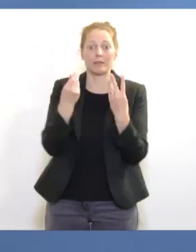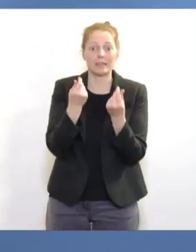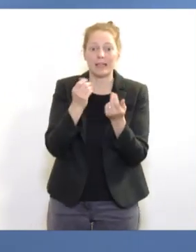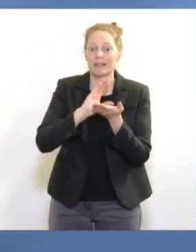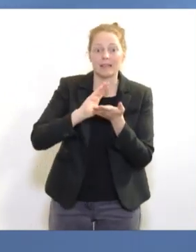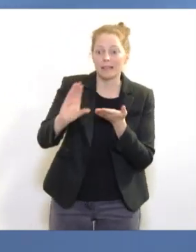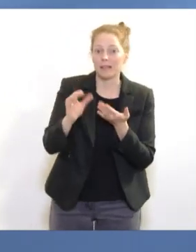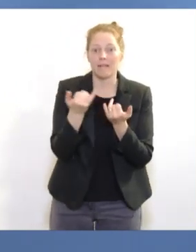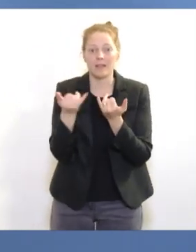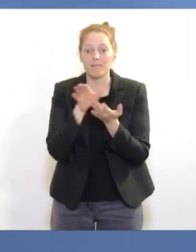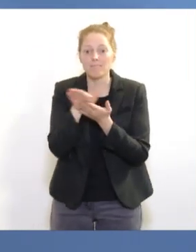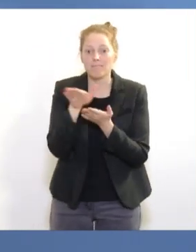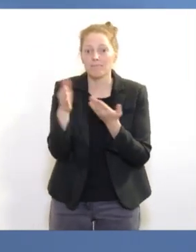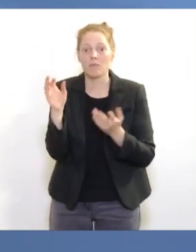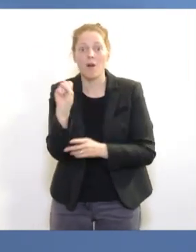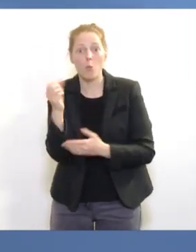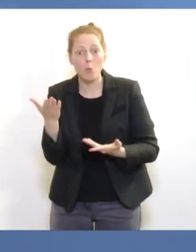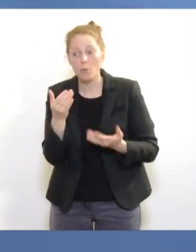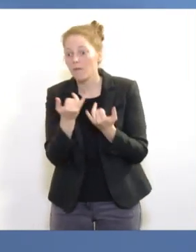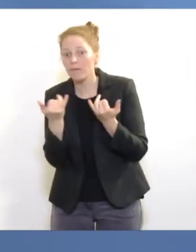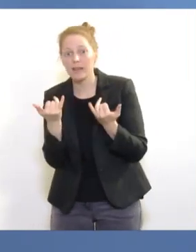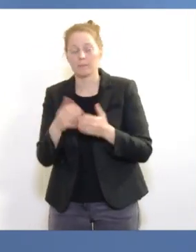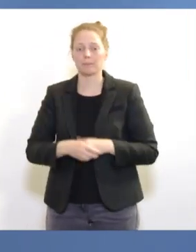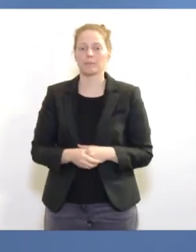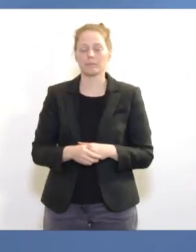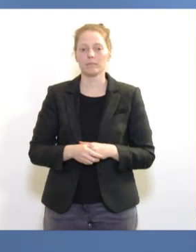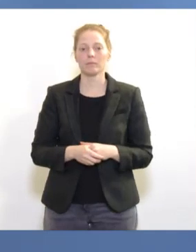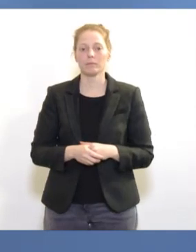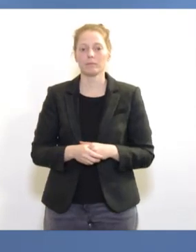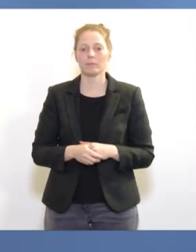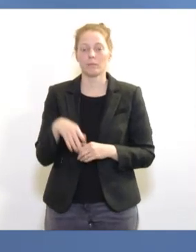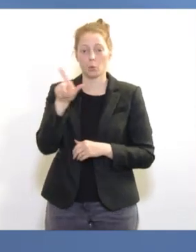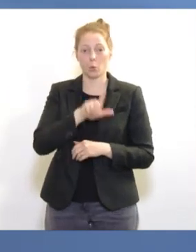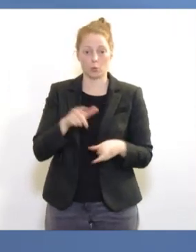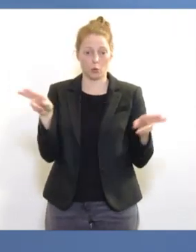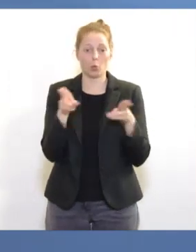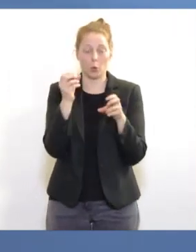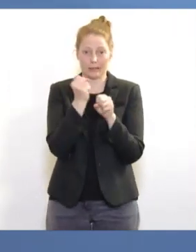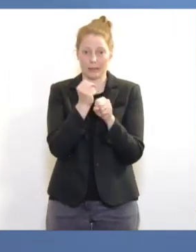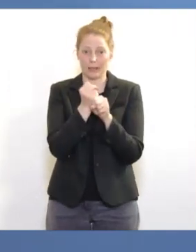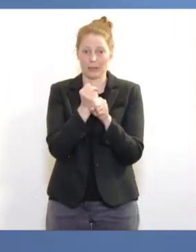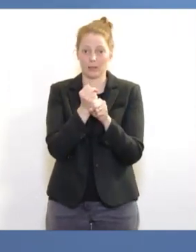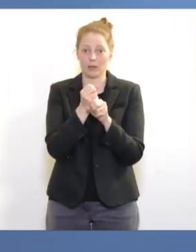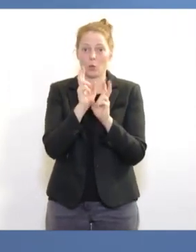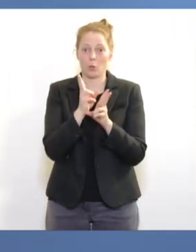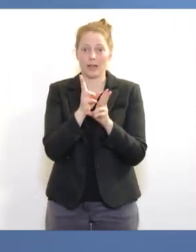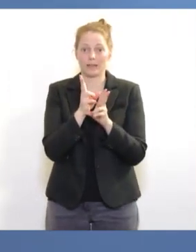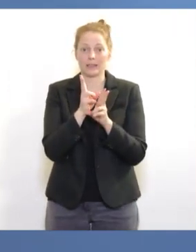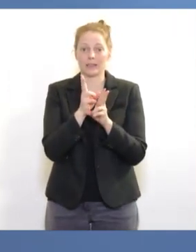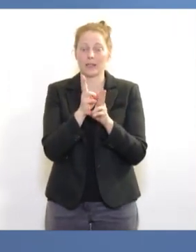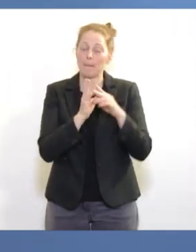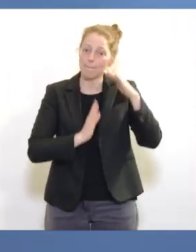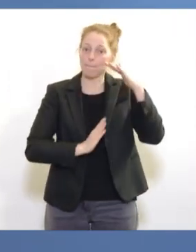wohin sie fließen. Zu Lützeburg ist der Chômage partiell, das gewusst, gedeckelt auf 2,5